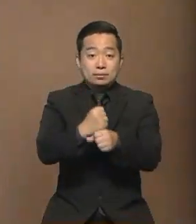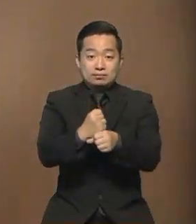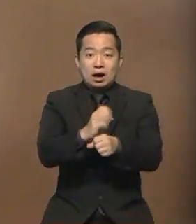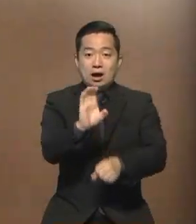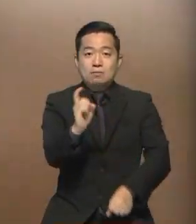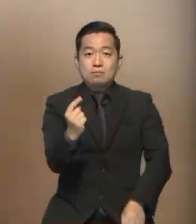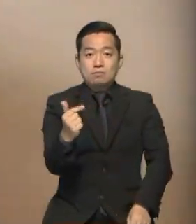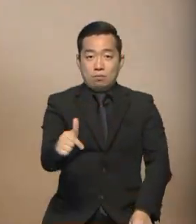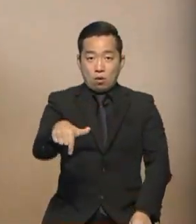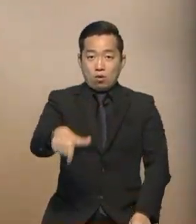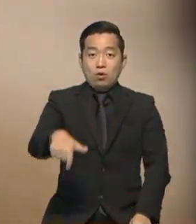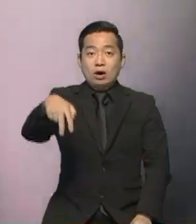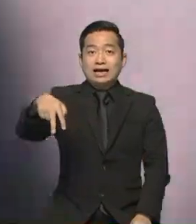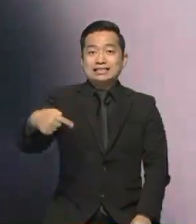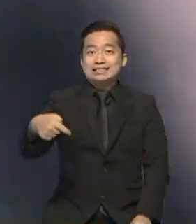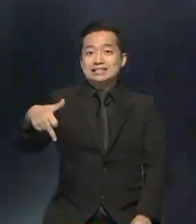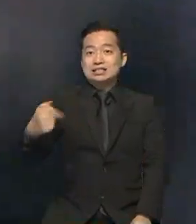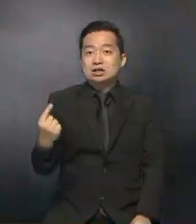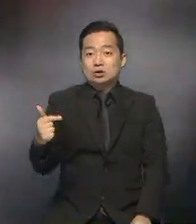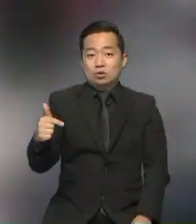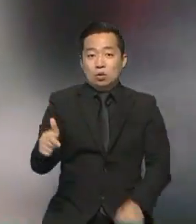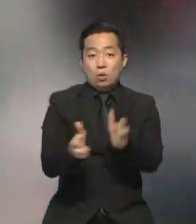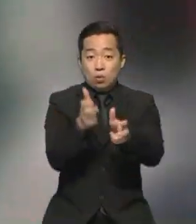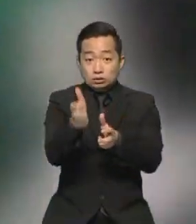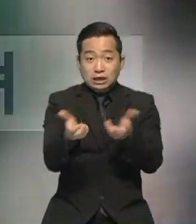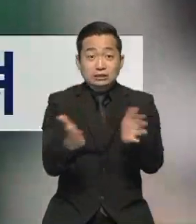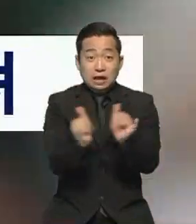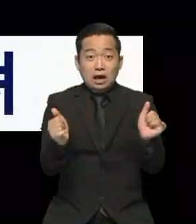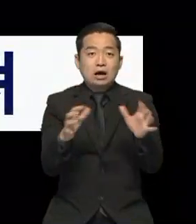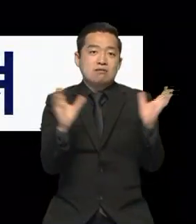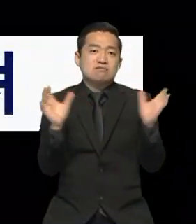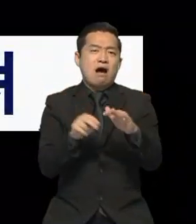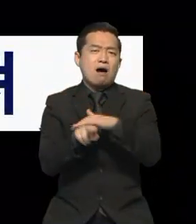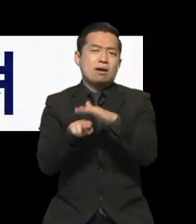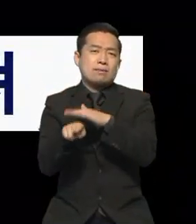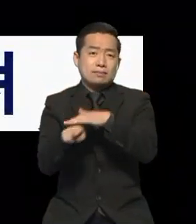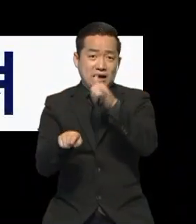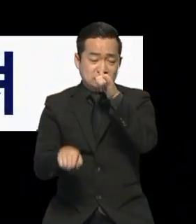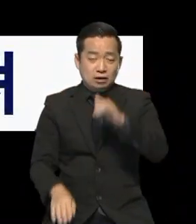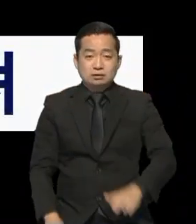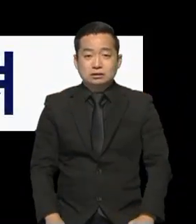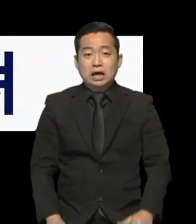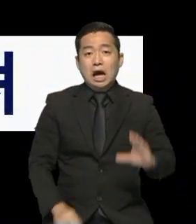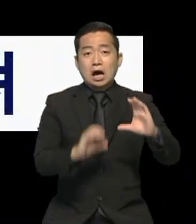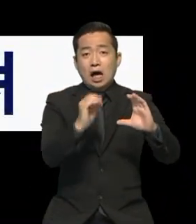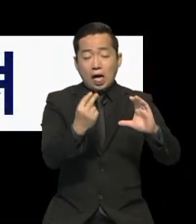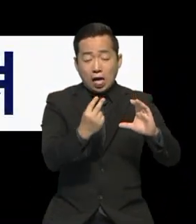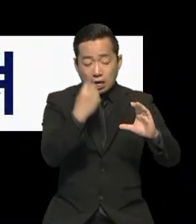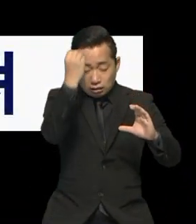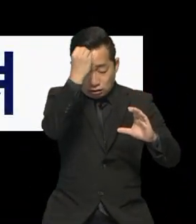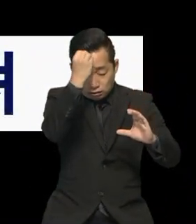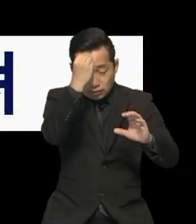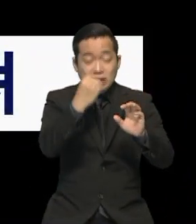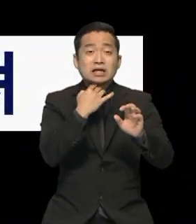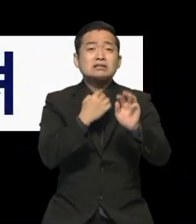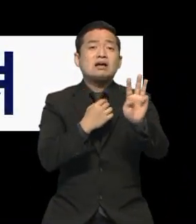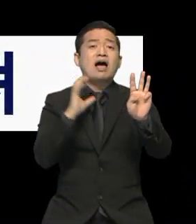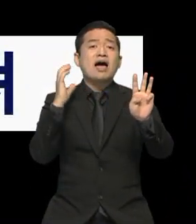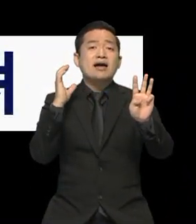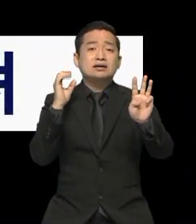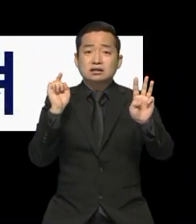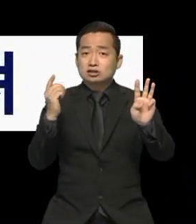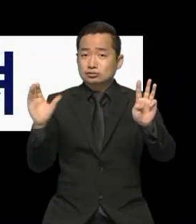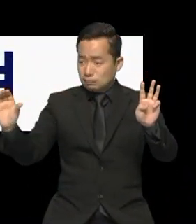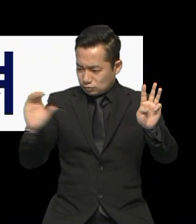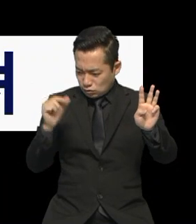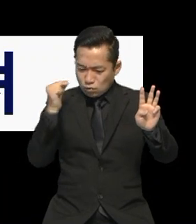폭스콘 공장에서 노동자들이 집단 탈출하는가 하면 일산화탄소에 중독된 3살 배기가 봉쇄 때문에 구급차가